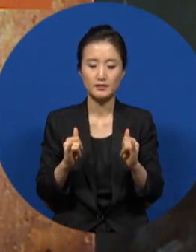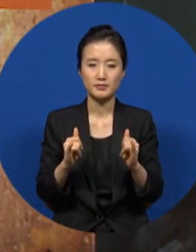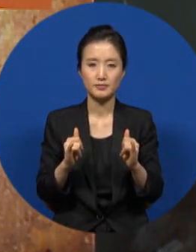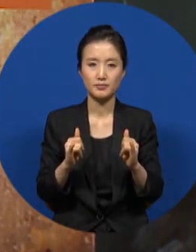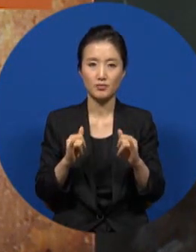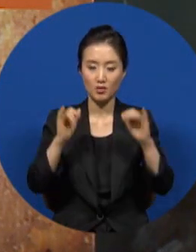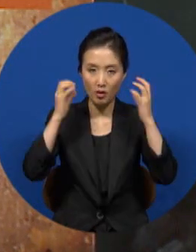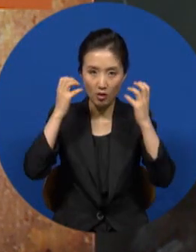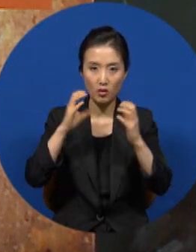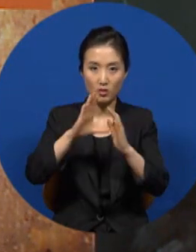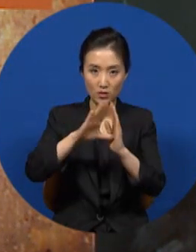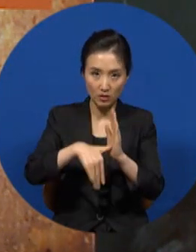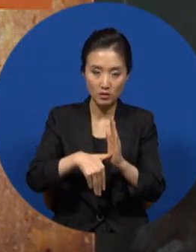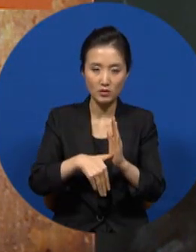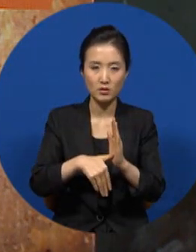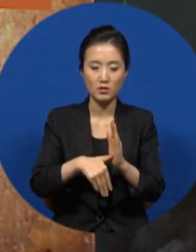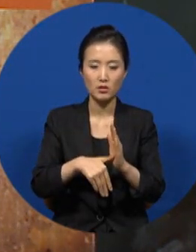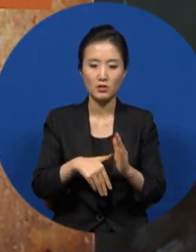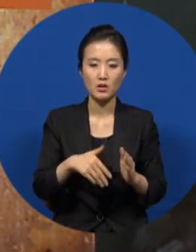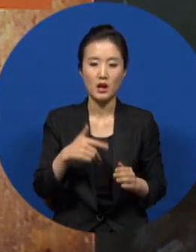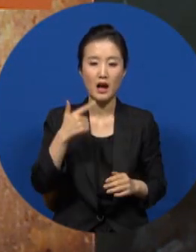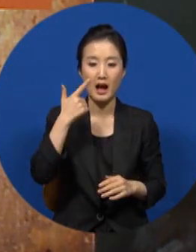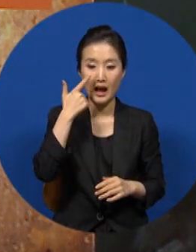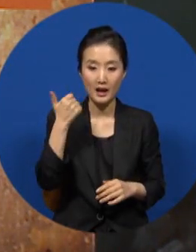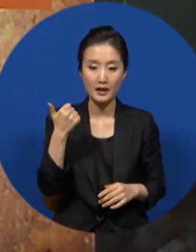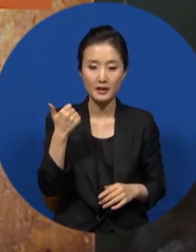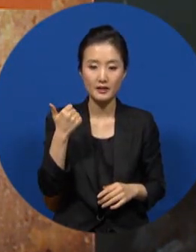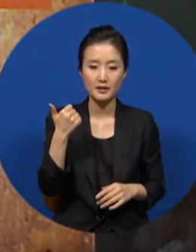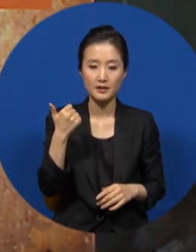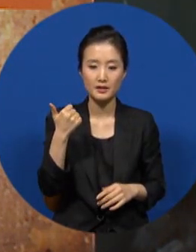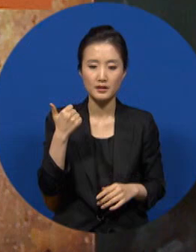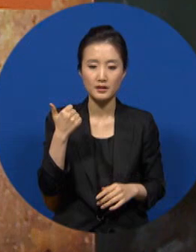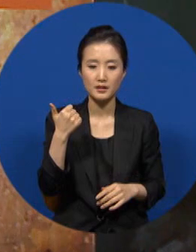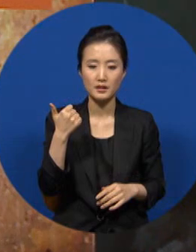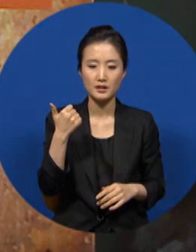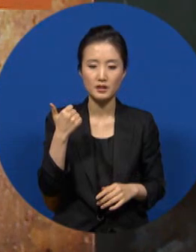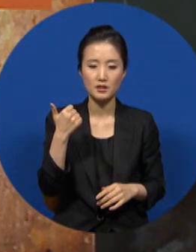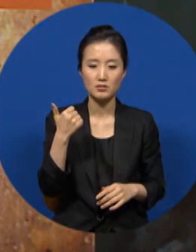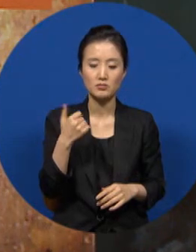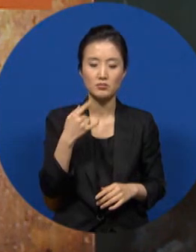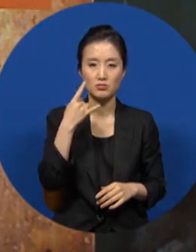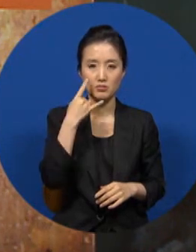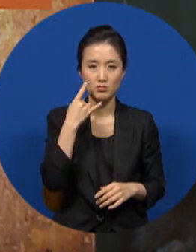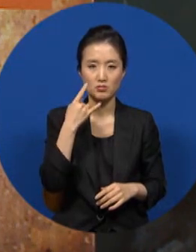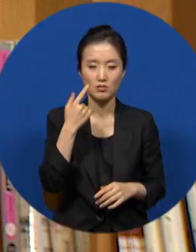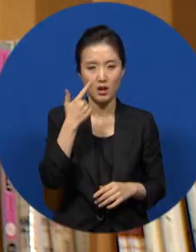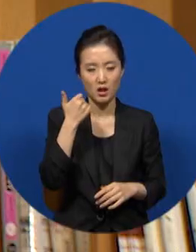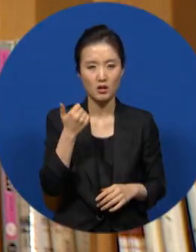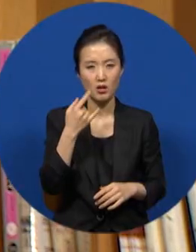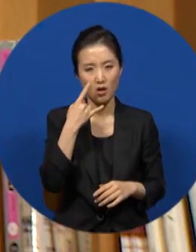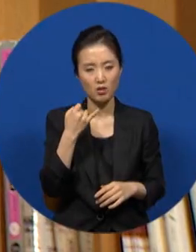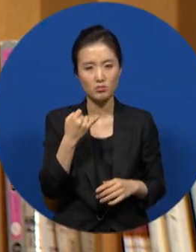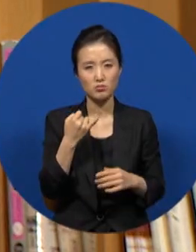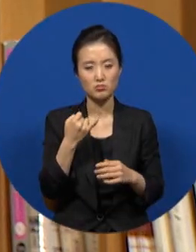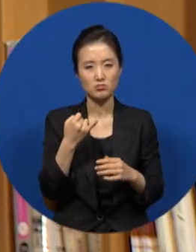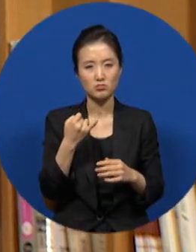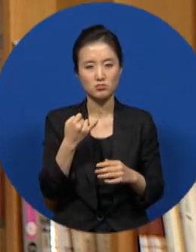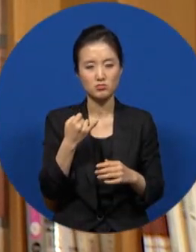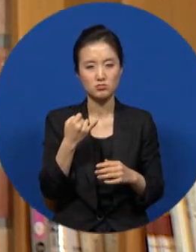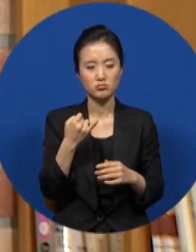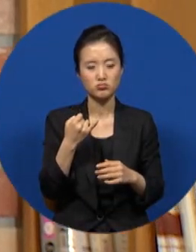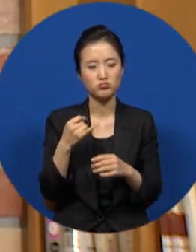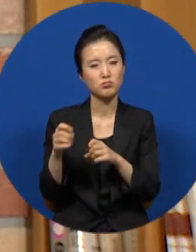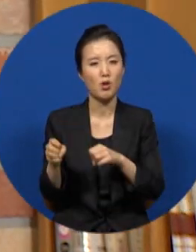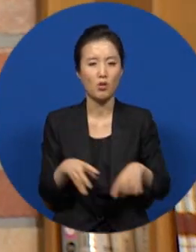근데 어릴 때 부모 아버지로부터 엄마와 자기가 버림을 받게 돼요. 그래서 너무 가난하게 자랐다 이거죠. 이분이